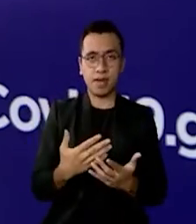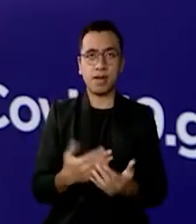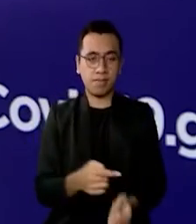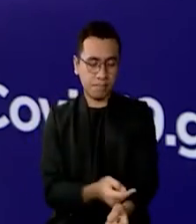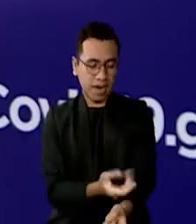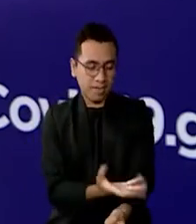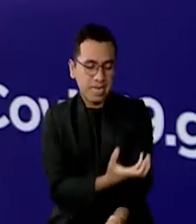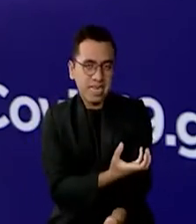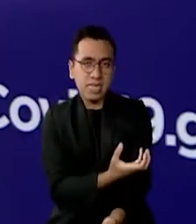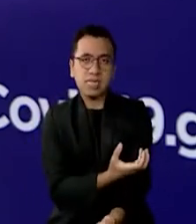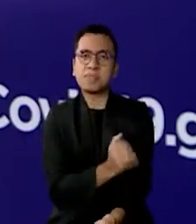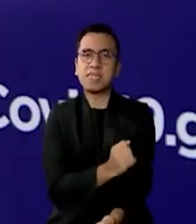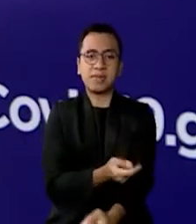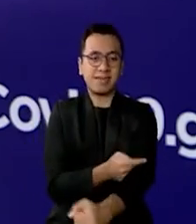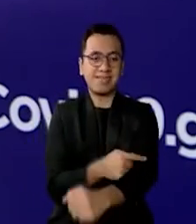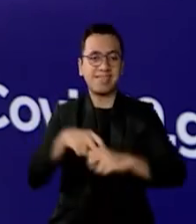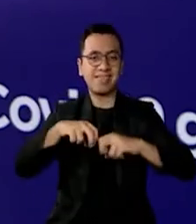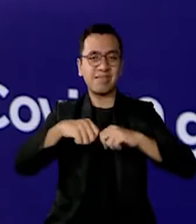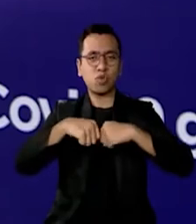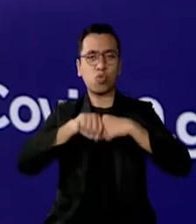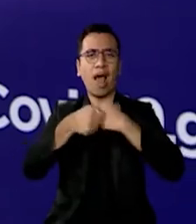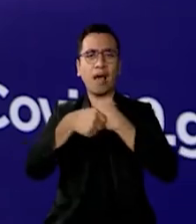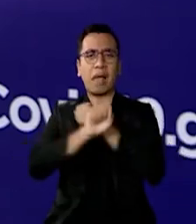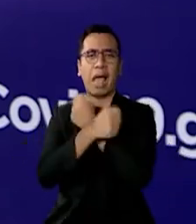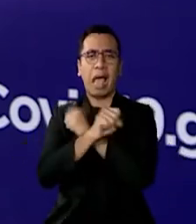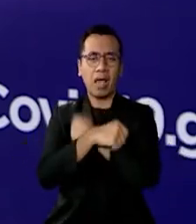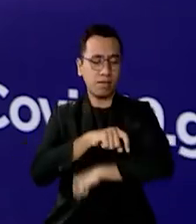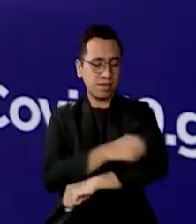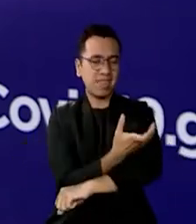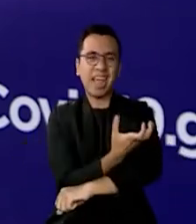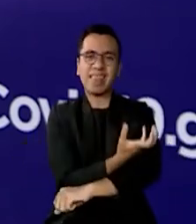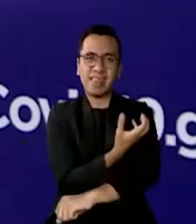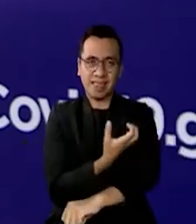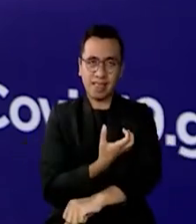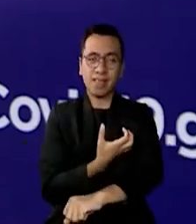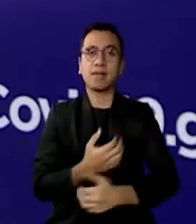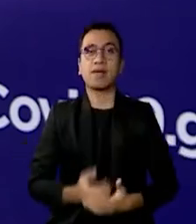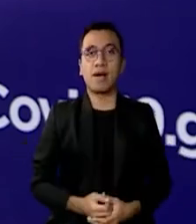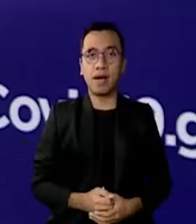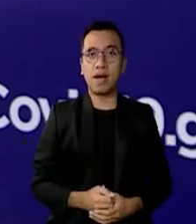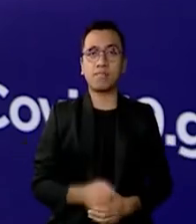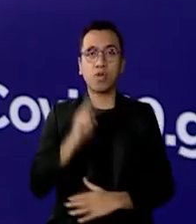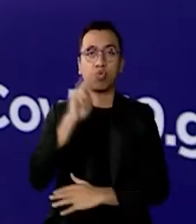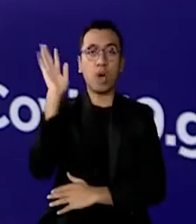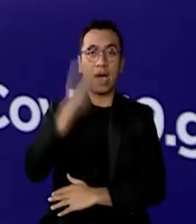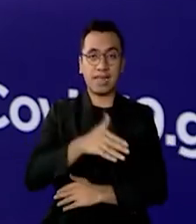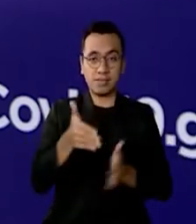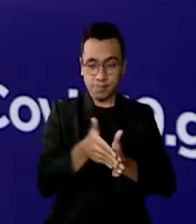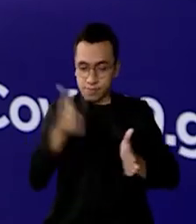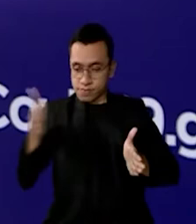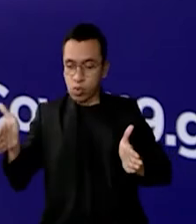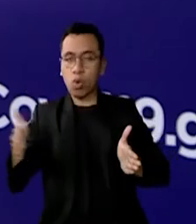linu-linu setubuh sekujur tubuh saya tapi memang dua hari setelah itu saya mohon maaf mendapat menstruasi